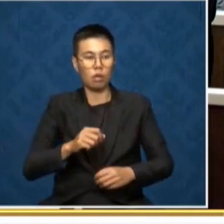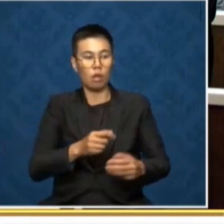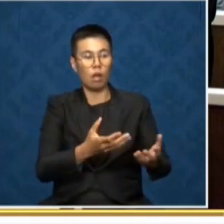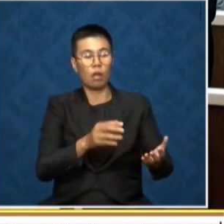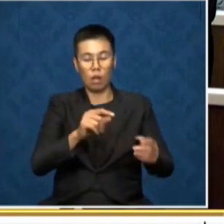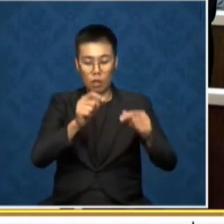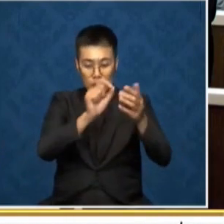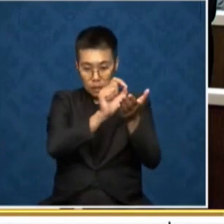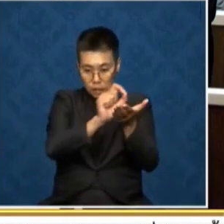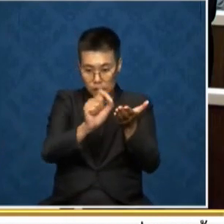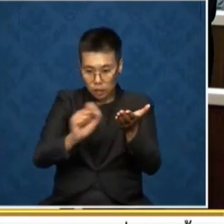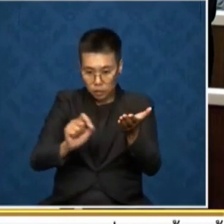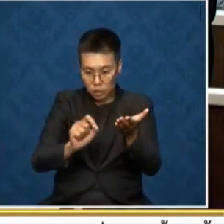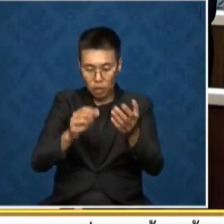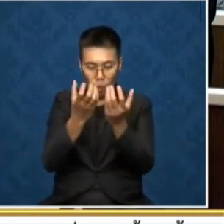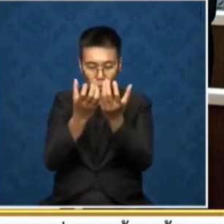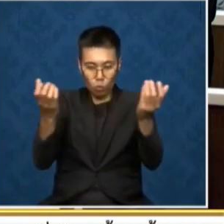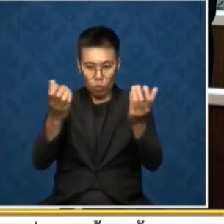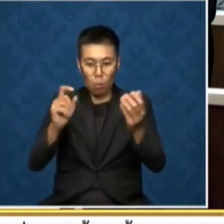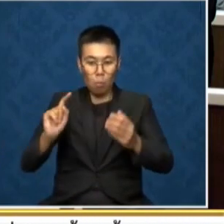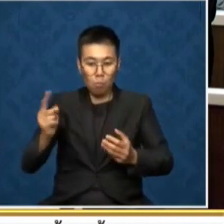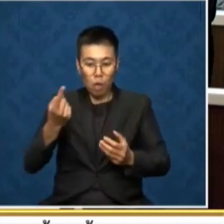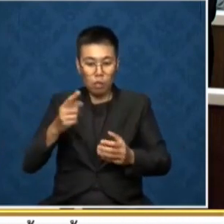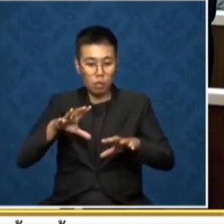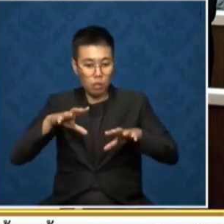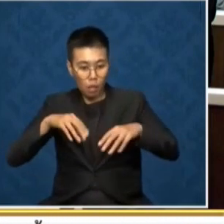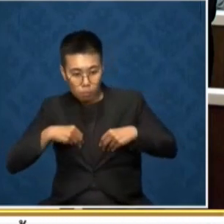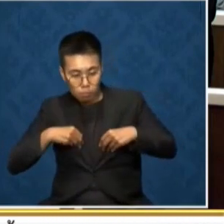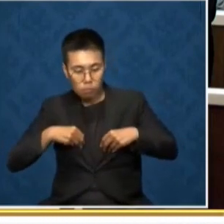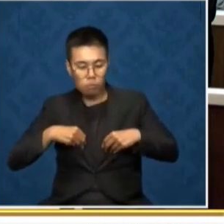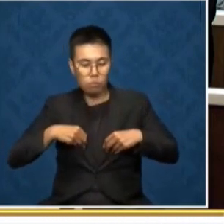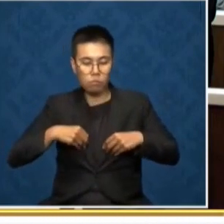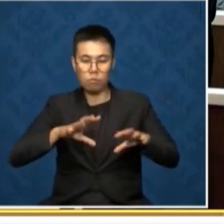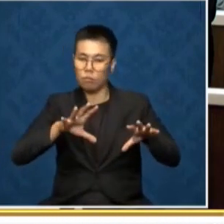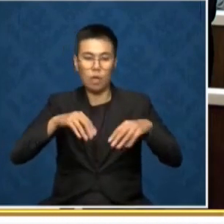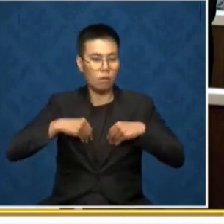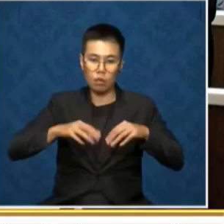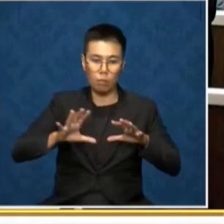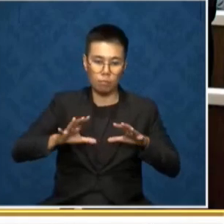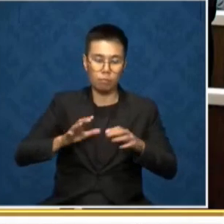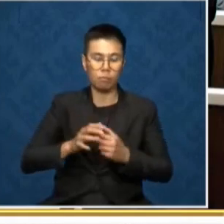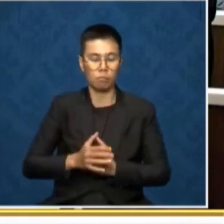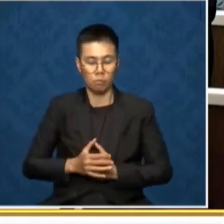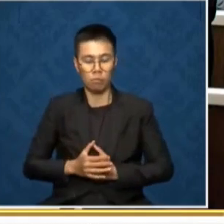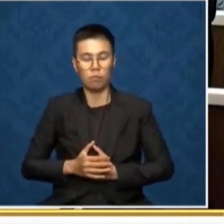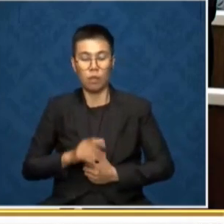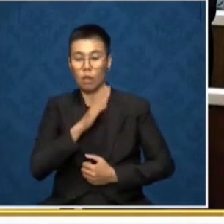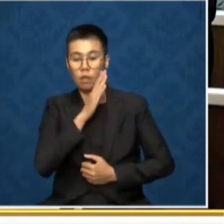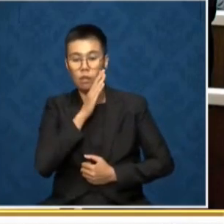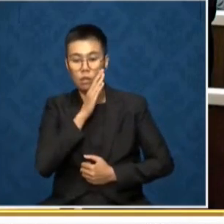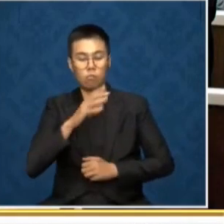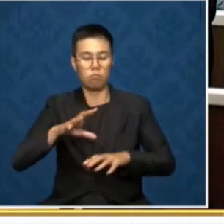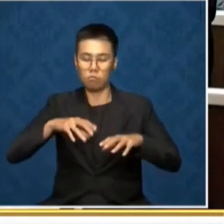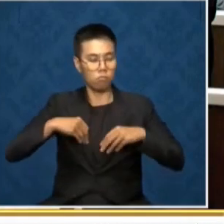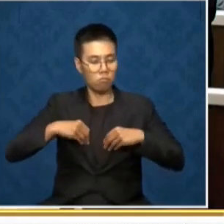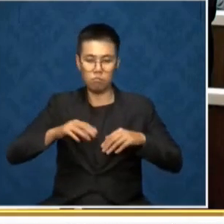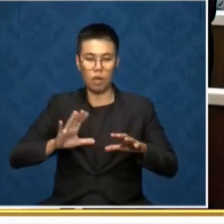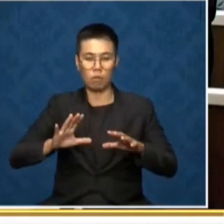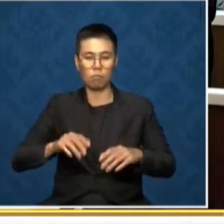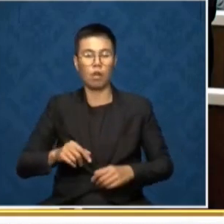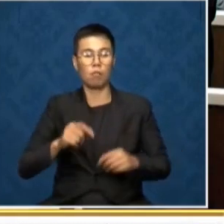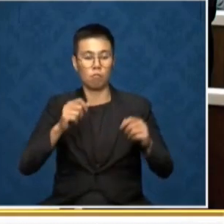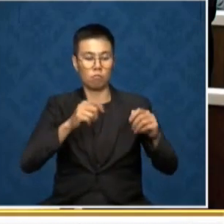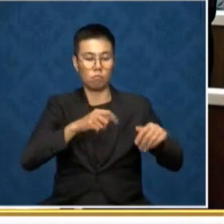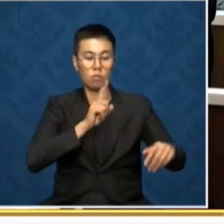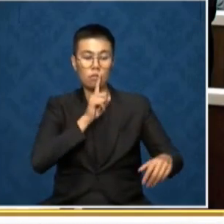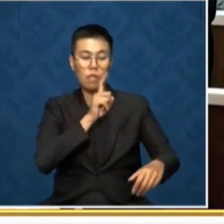ฐธรรมนูญฉบับใหม่หรือไม่หากรัฐบาลยังดึงดันไม่รับการทำประชาม